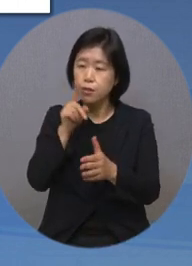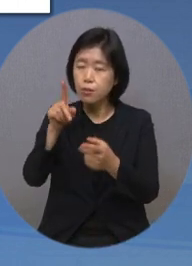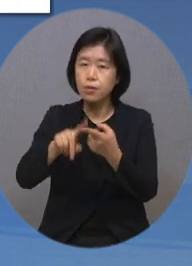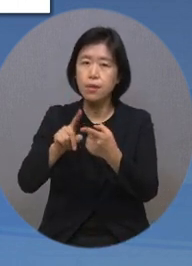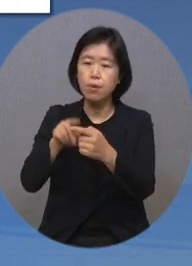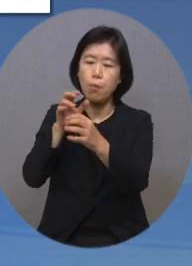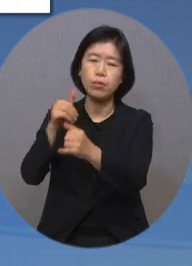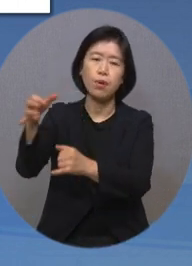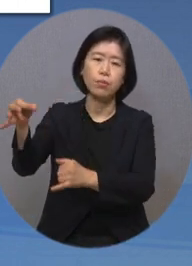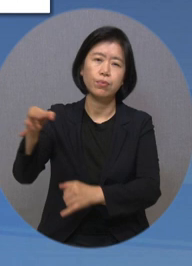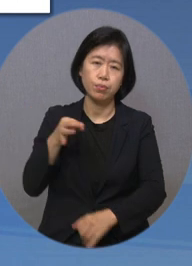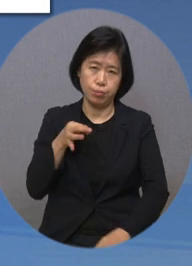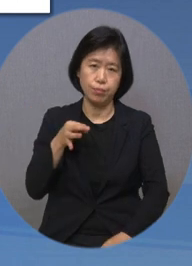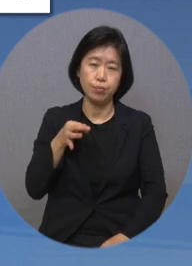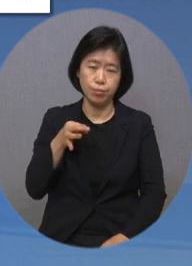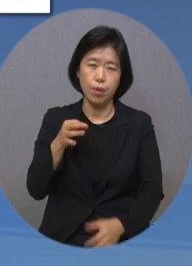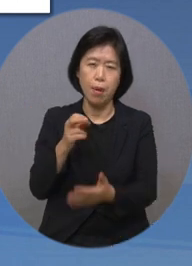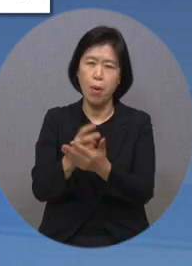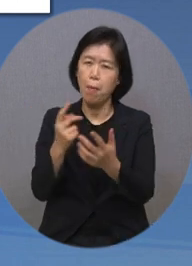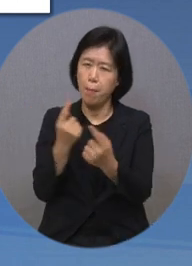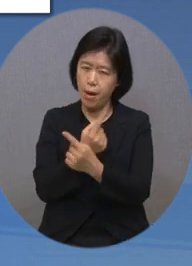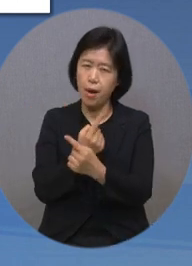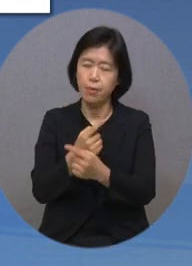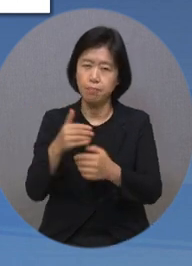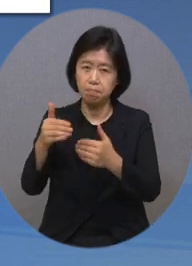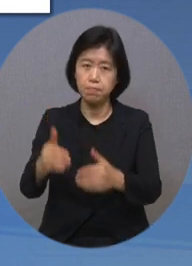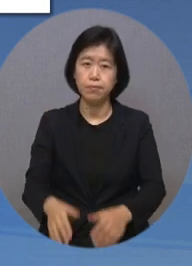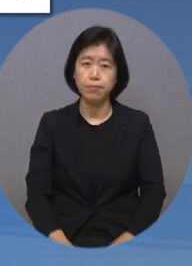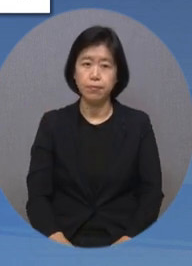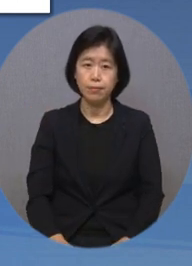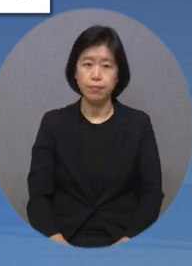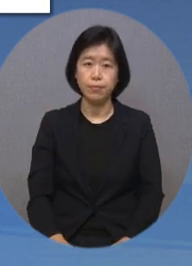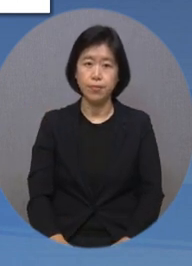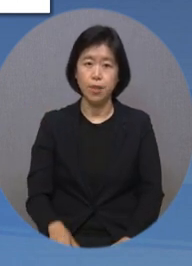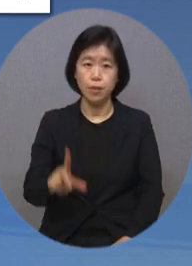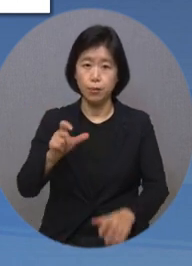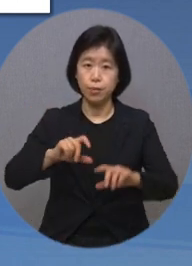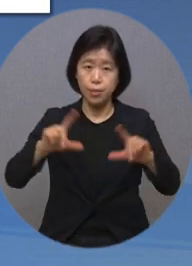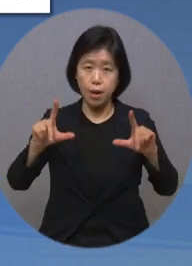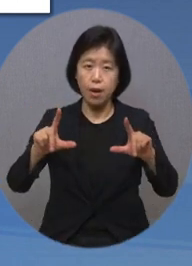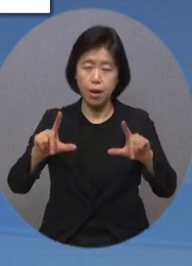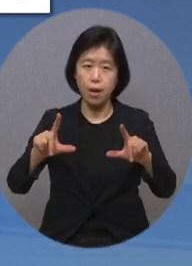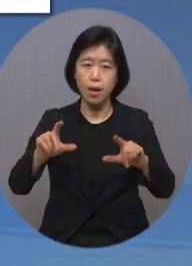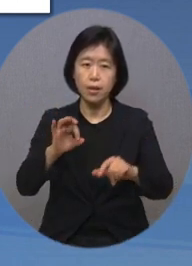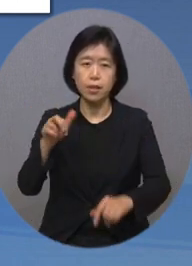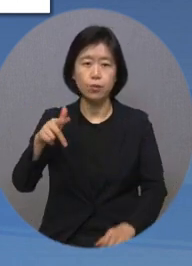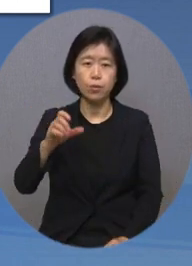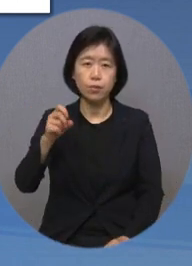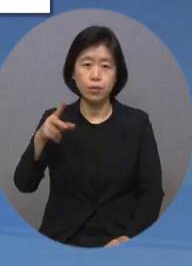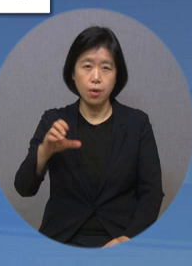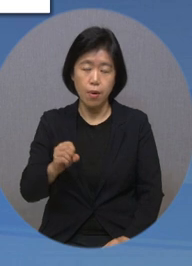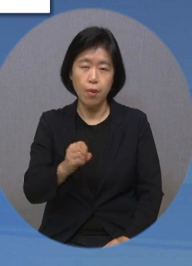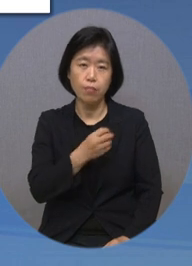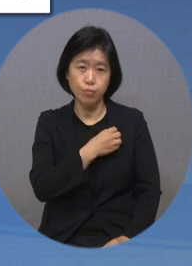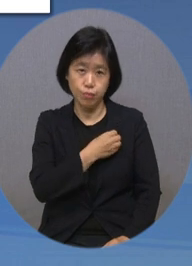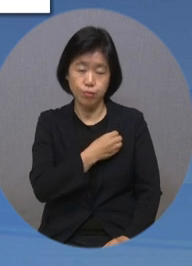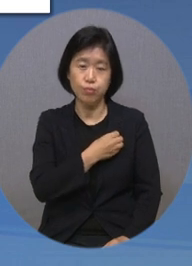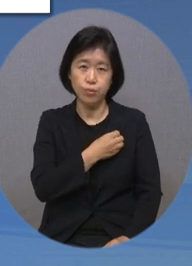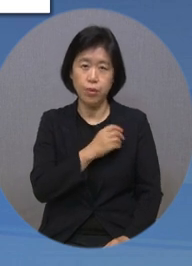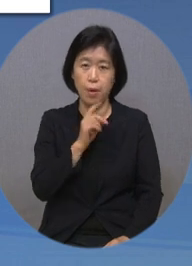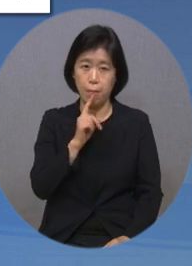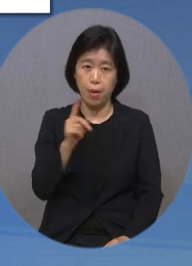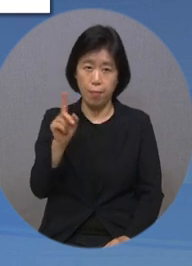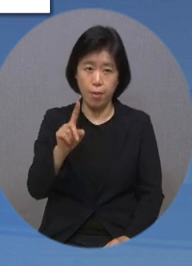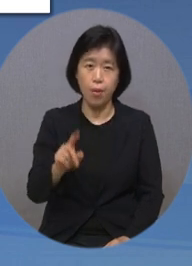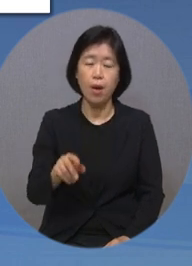포상금을 지급하도록 하는 개정안이 발의됩니다. 지난 15일 국민의힘 이종성 의원은 이 같은 내용을 담은 장애인복지법